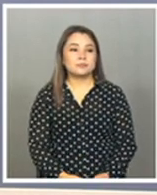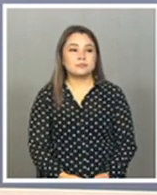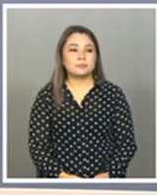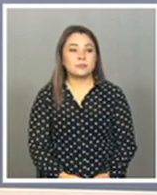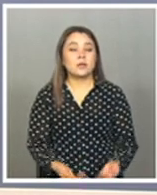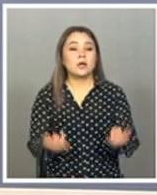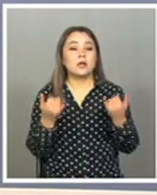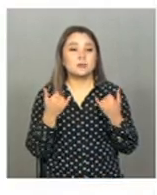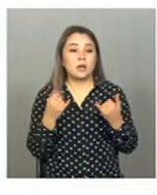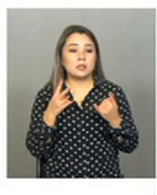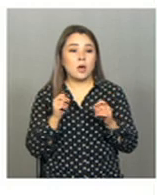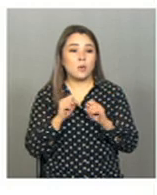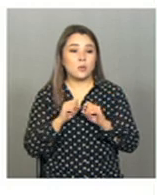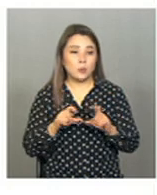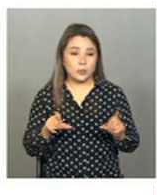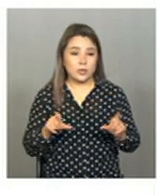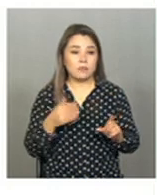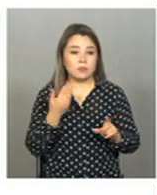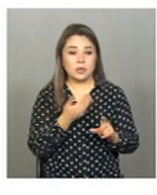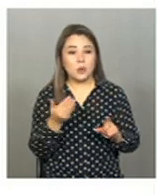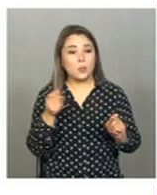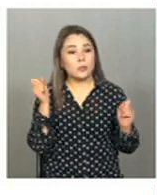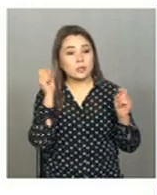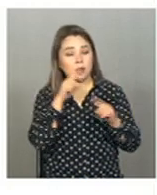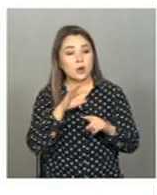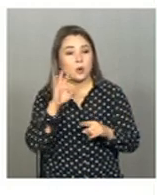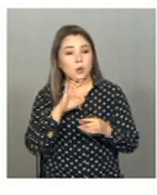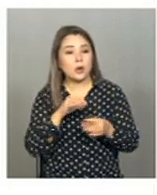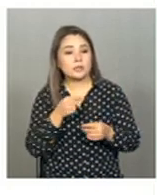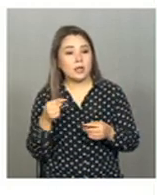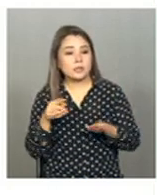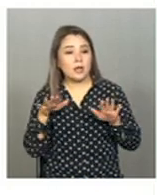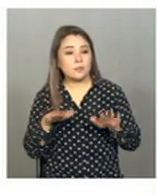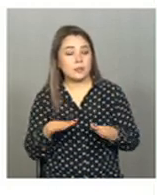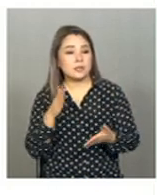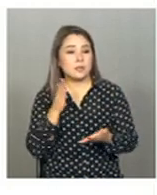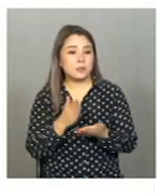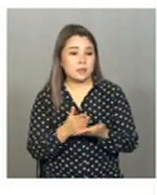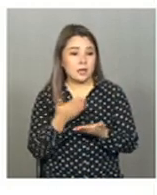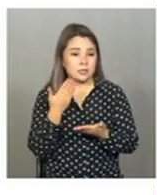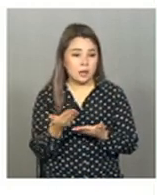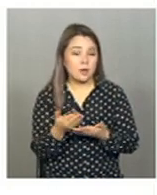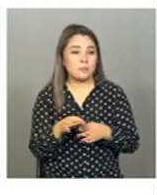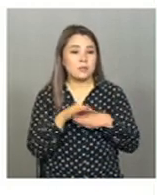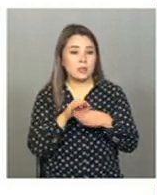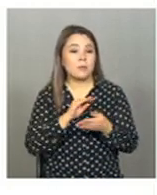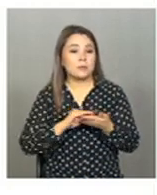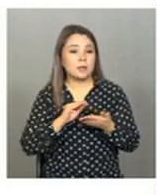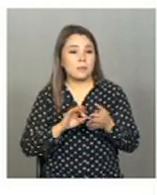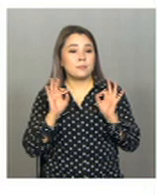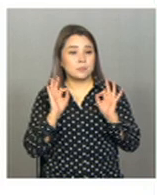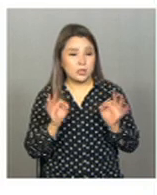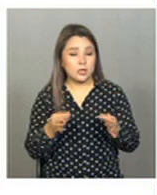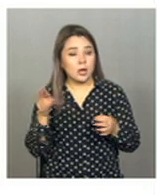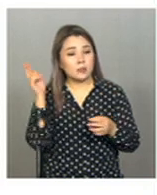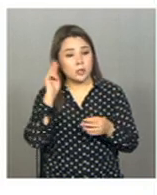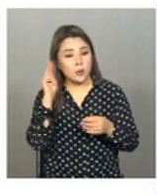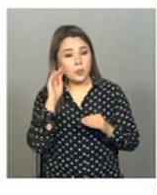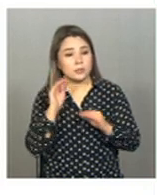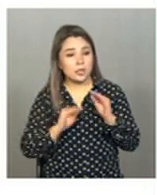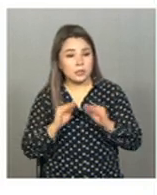Сегодня на уроке вы узнаете об отрицательных местоимениях и их правописании. Научитесь